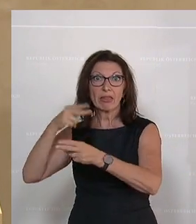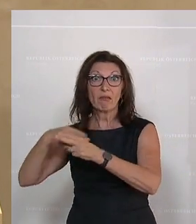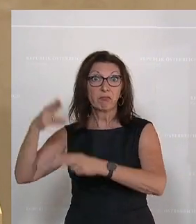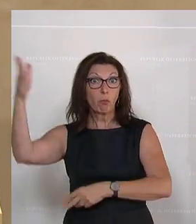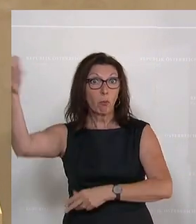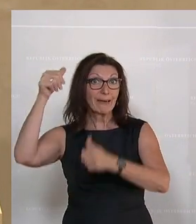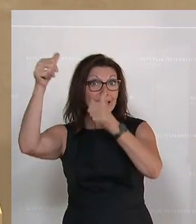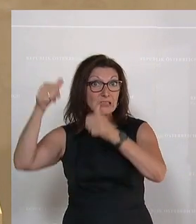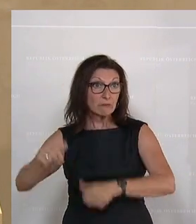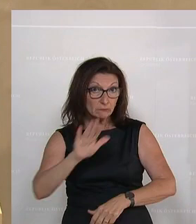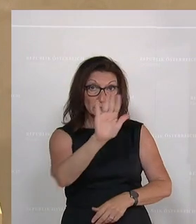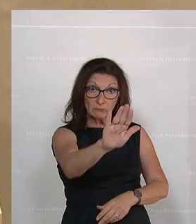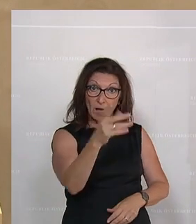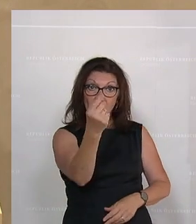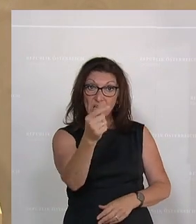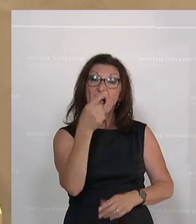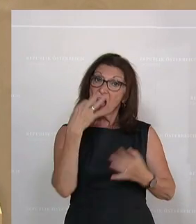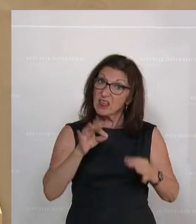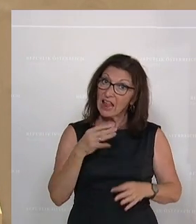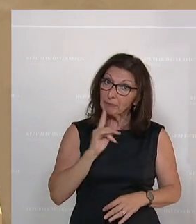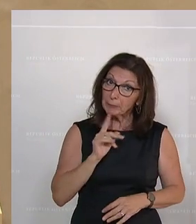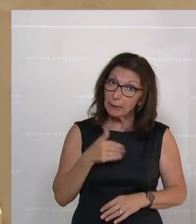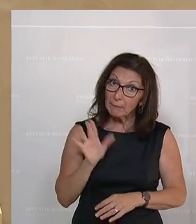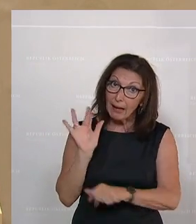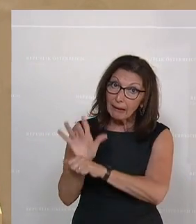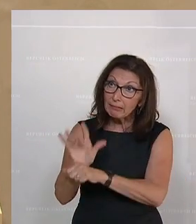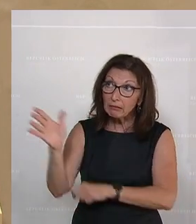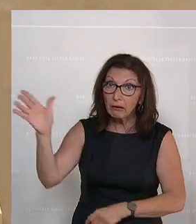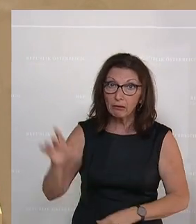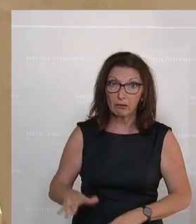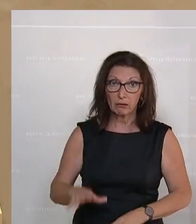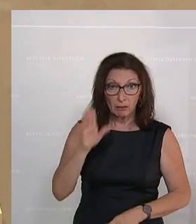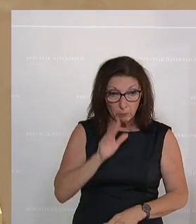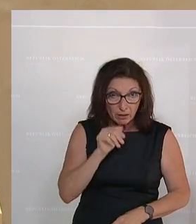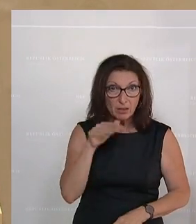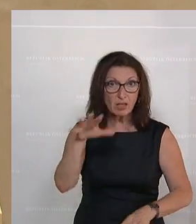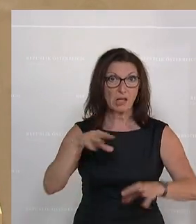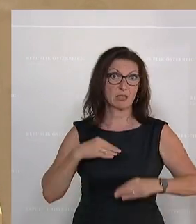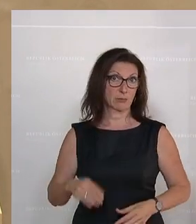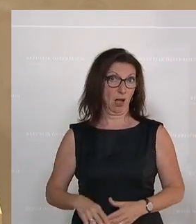und da dürfte ein bisschen kritischer sein lasst euch das nicht bieten und